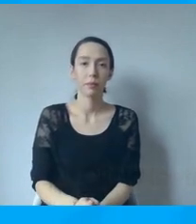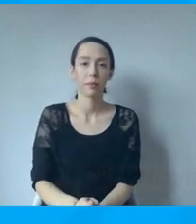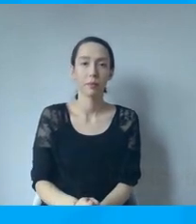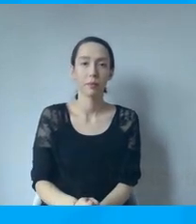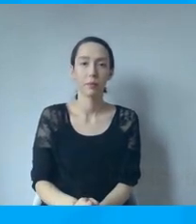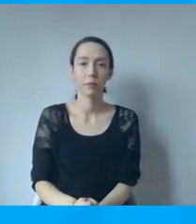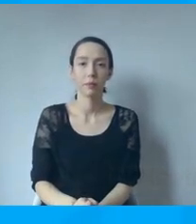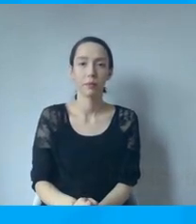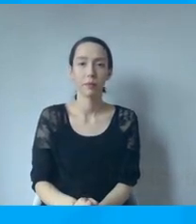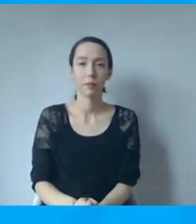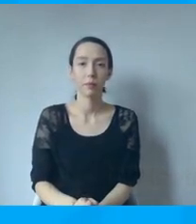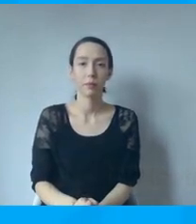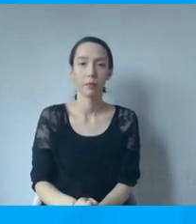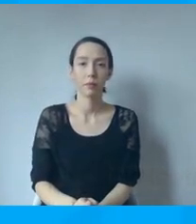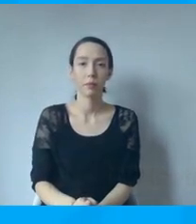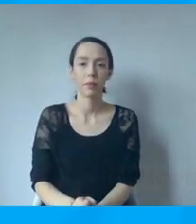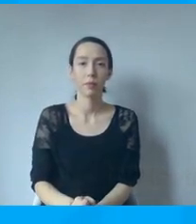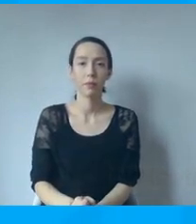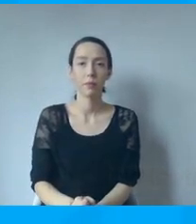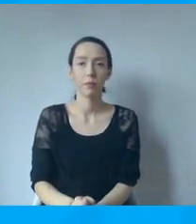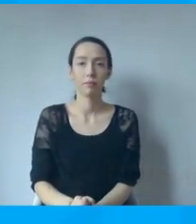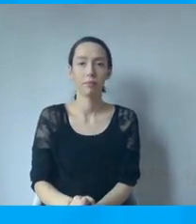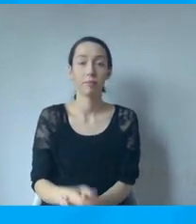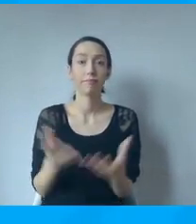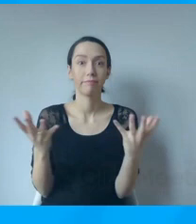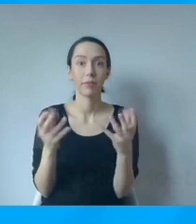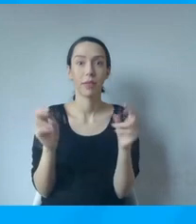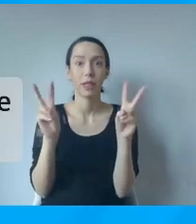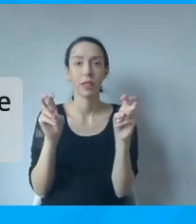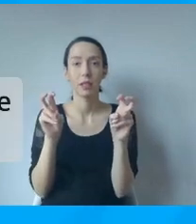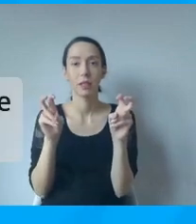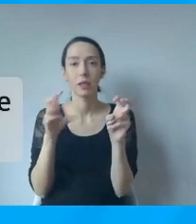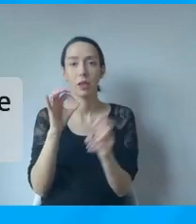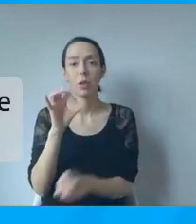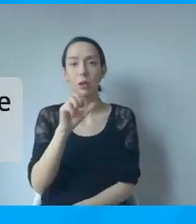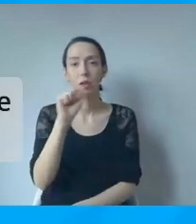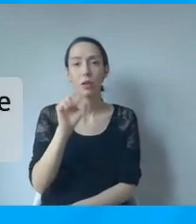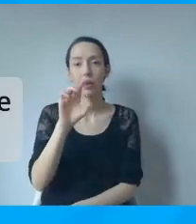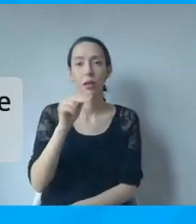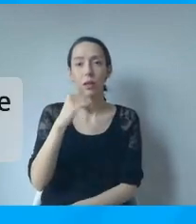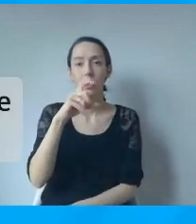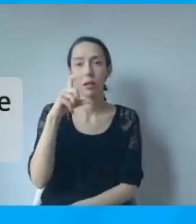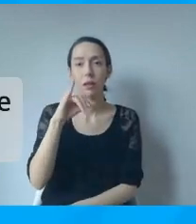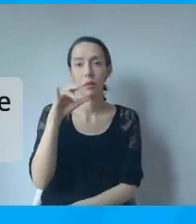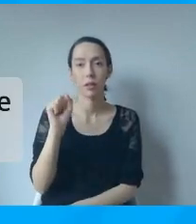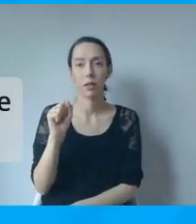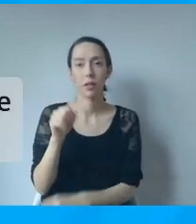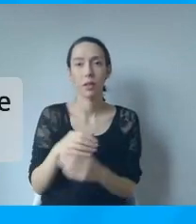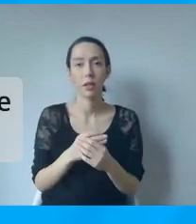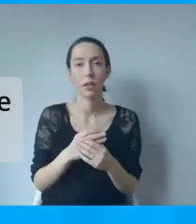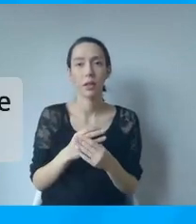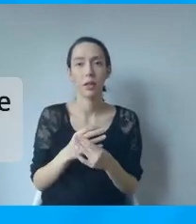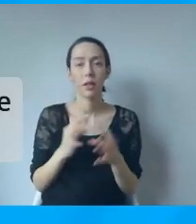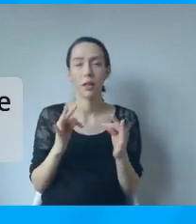wyszukując profile, gdzie jest opcja osiągnięcia? Właśnie coś mi się zawiesiło na LinkedInie, dlatego jej nie